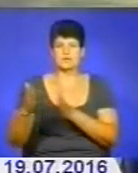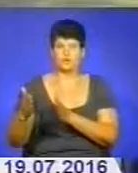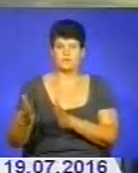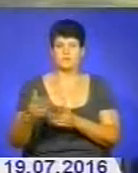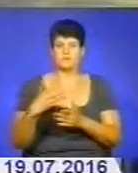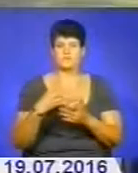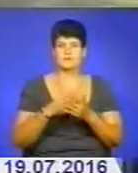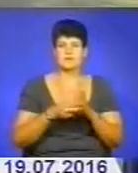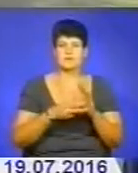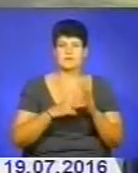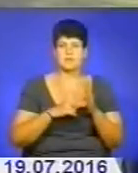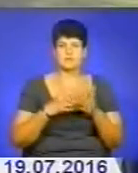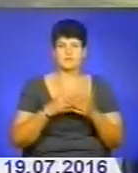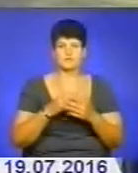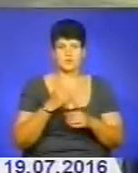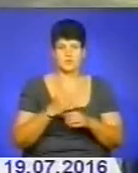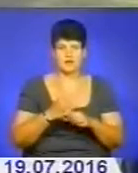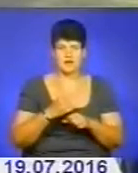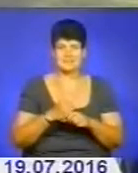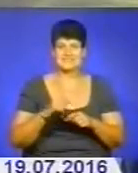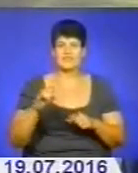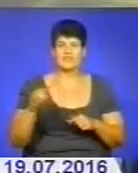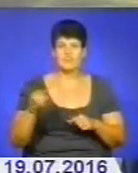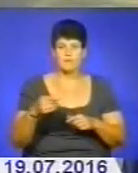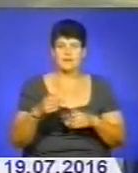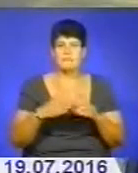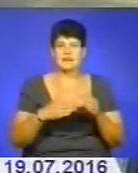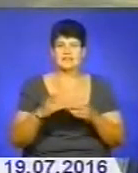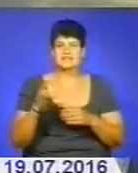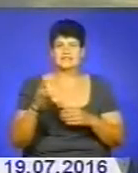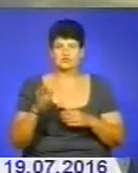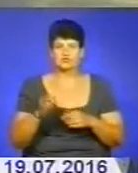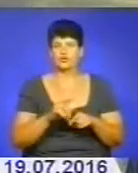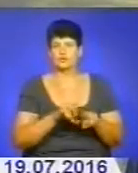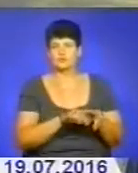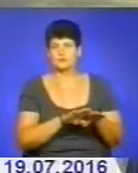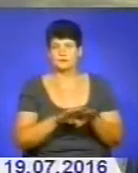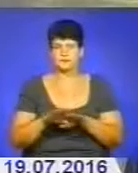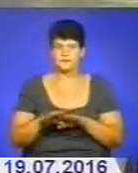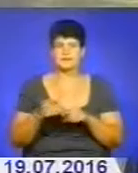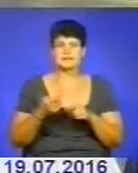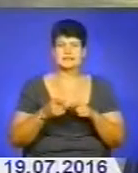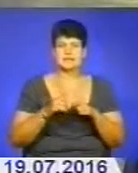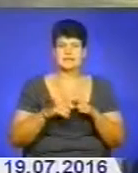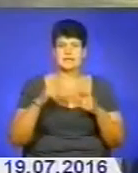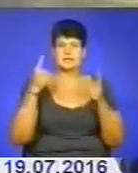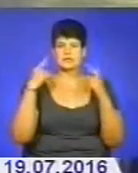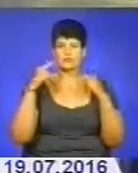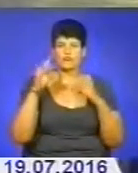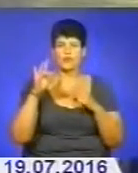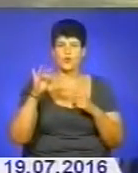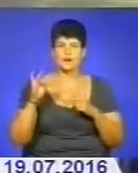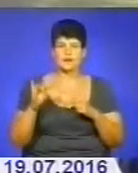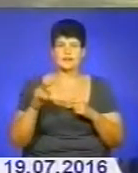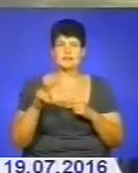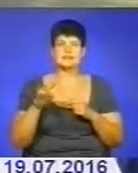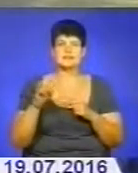програма, як завжди, буде колоритною. Одні із співорганізаторів фестивалю, товариство «Лемківщина», вони